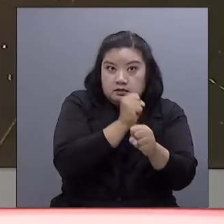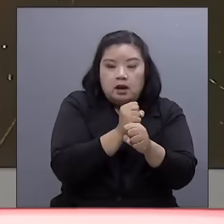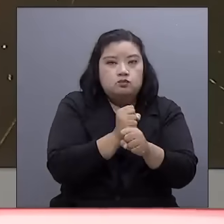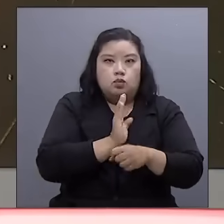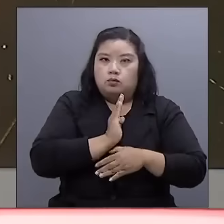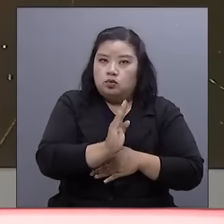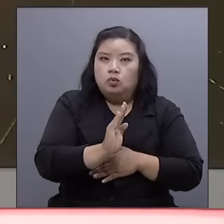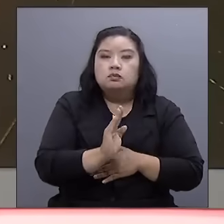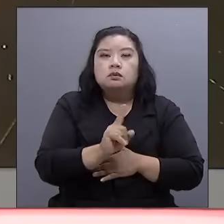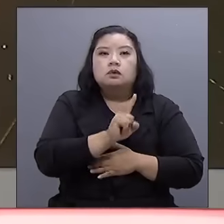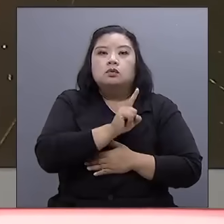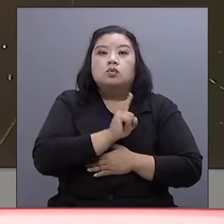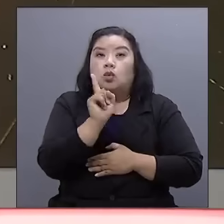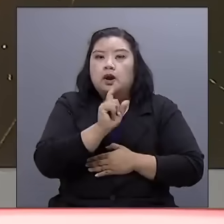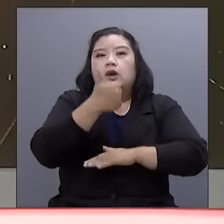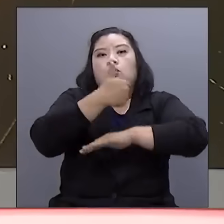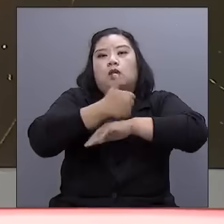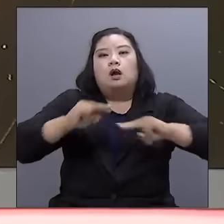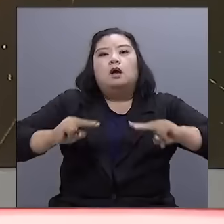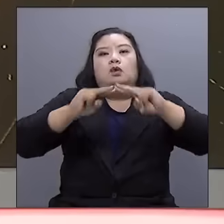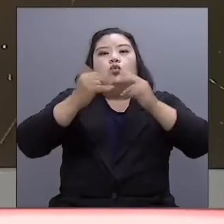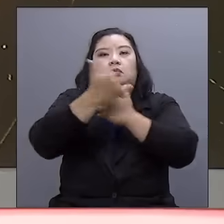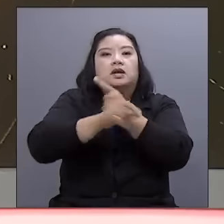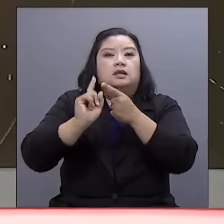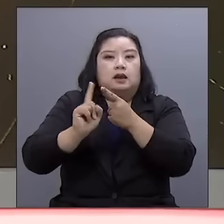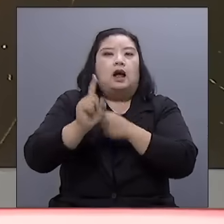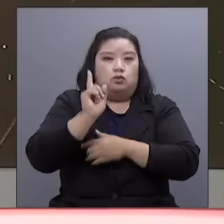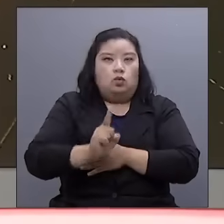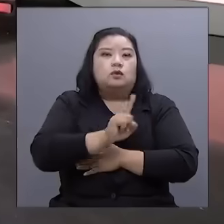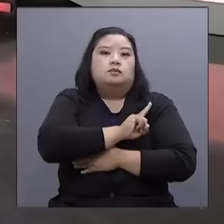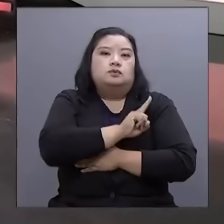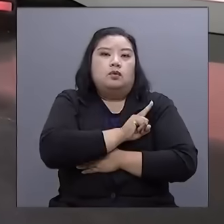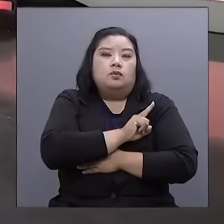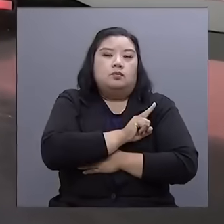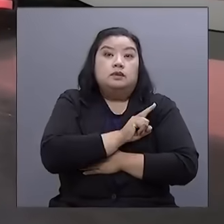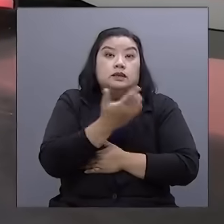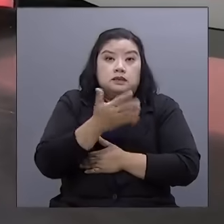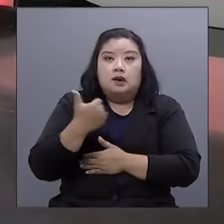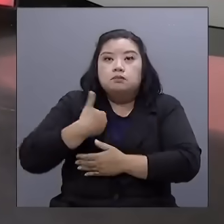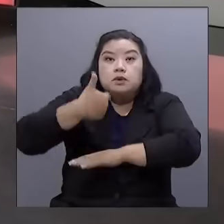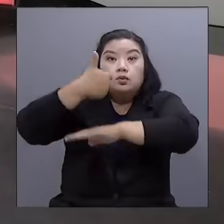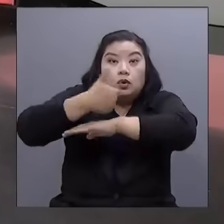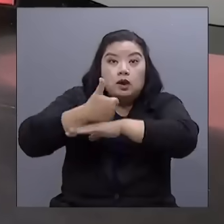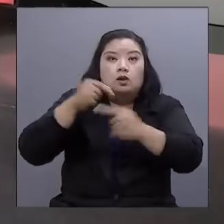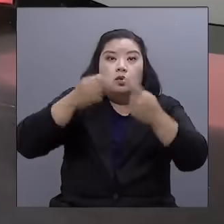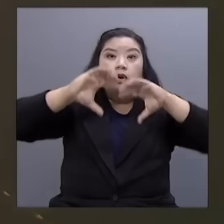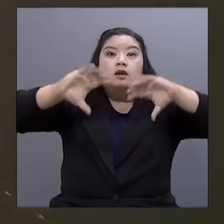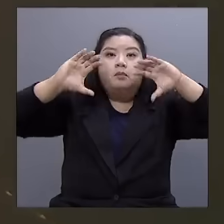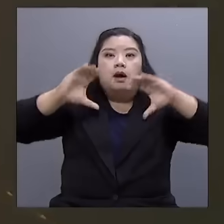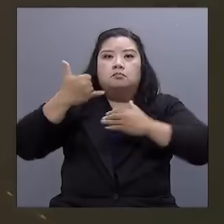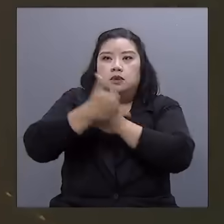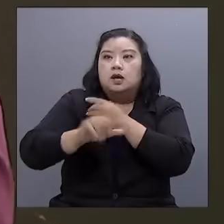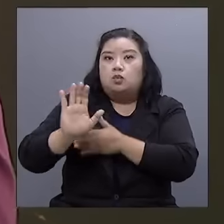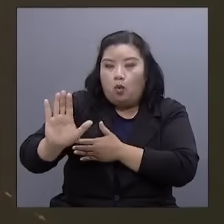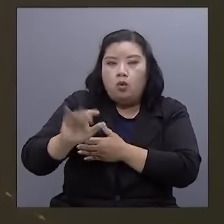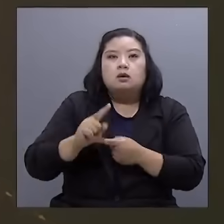เป็นหน้าที่ 1ของรัฐมนตรีค่ะและที่สำคัญคุณจะชะตาคุณพรวดีคะยังมีการนำระดับสูงในรัฐบาลต่างประเทศนะคะรวมไปถึง